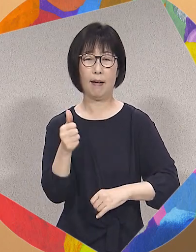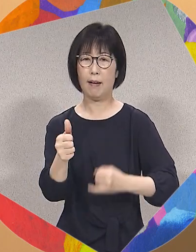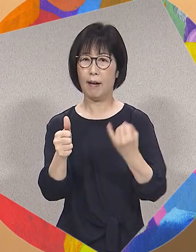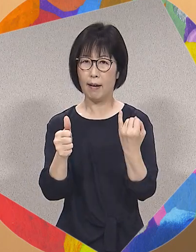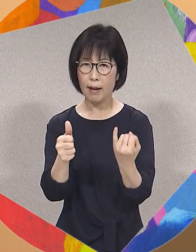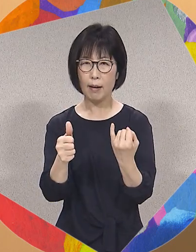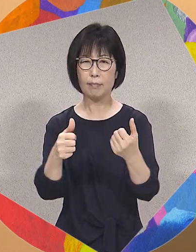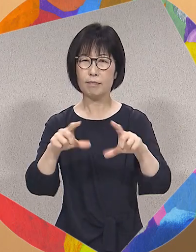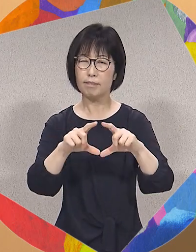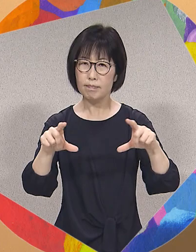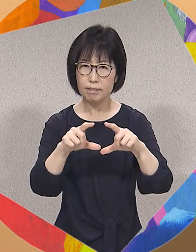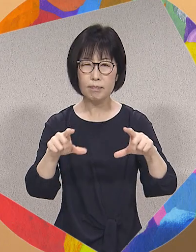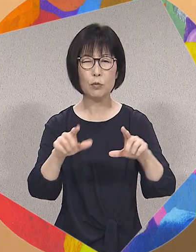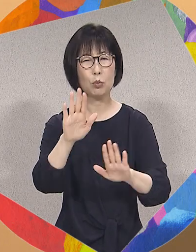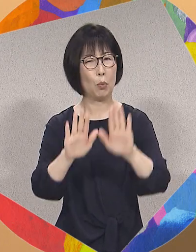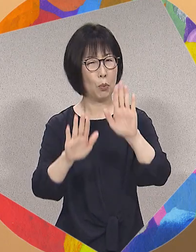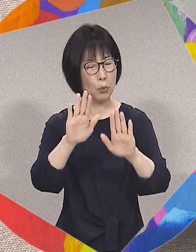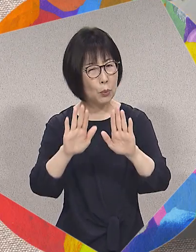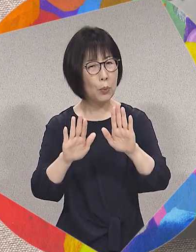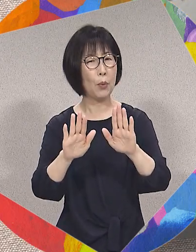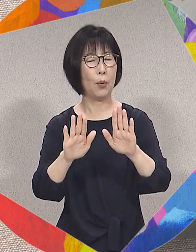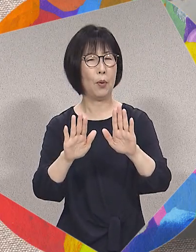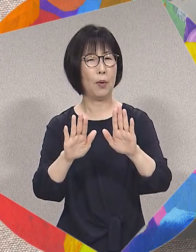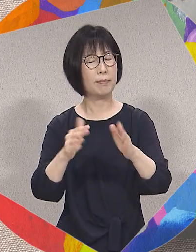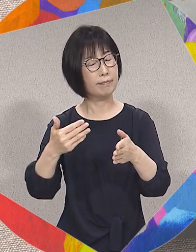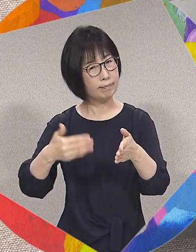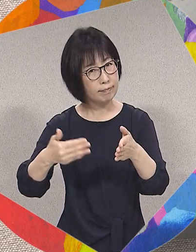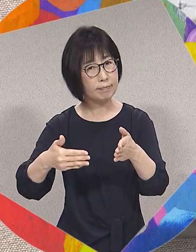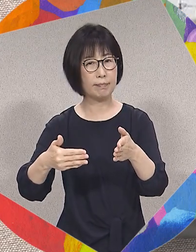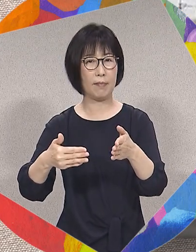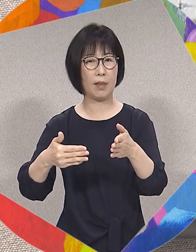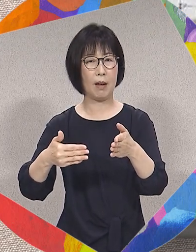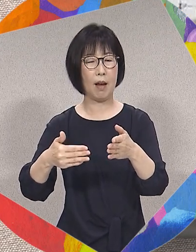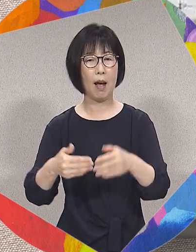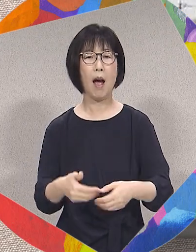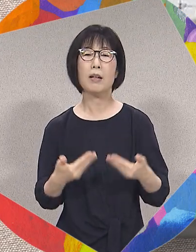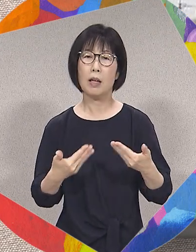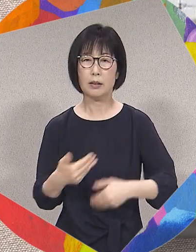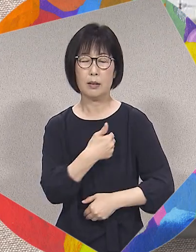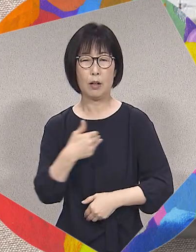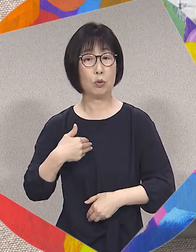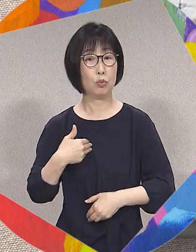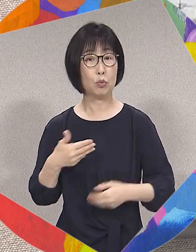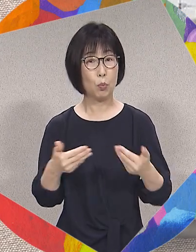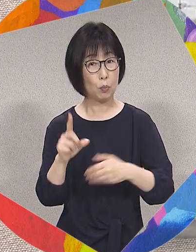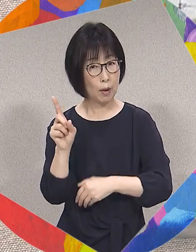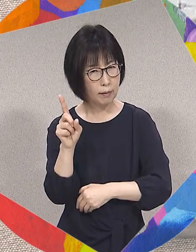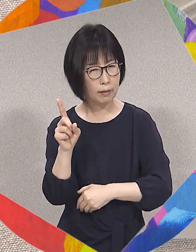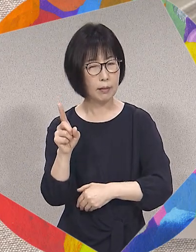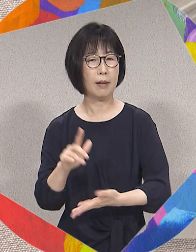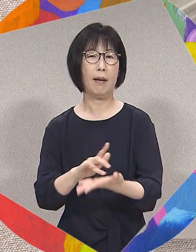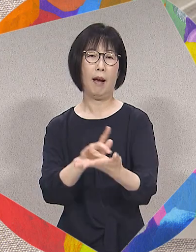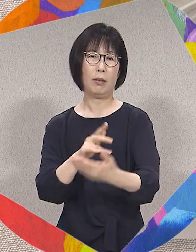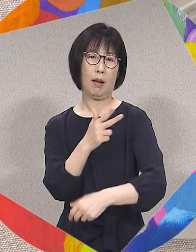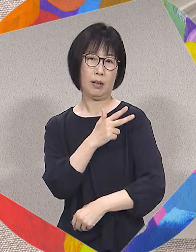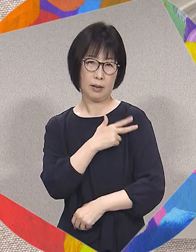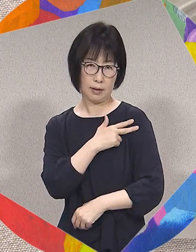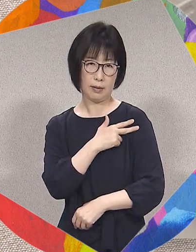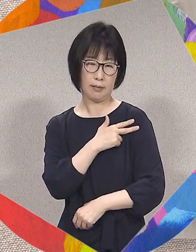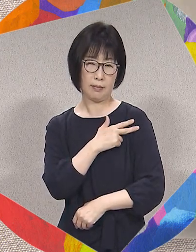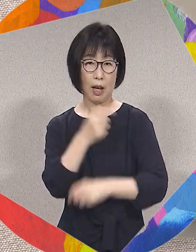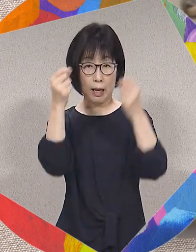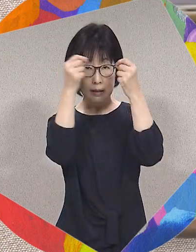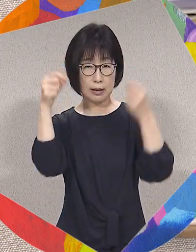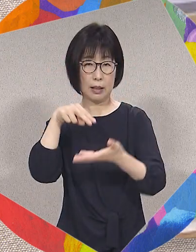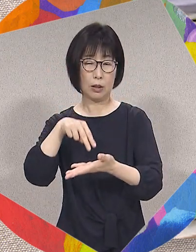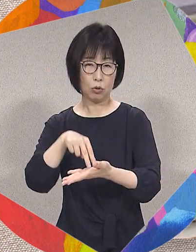対等ではない状態の中で、安定的な職業というのは薬剤師だったんです。その頃は私学